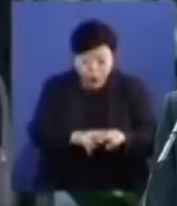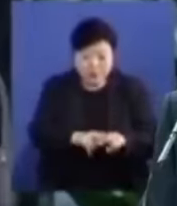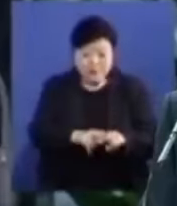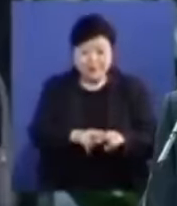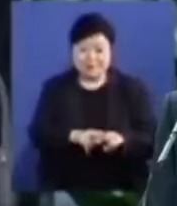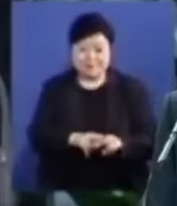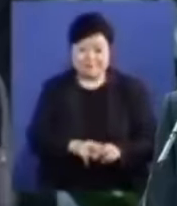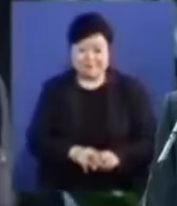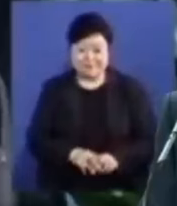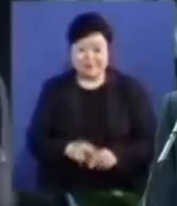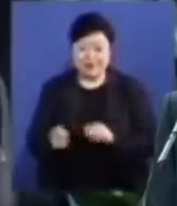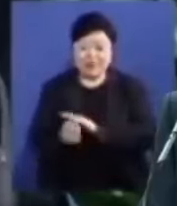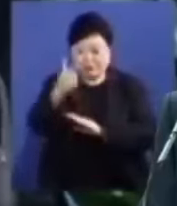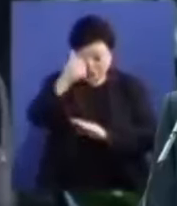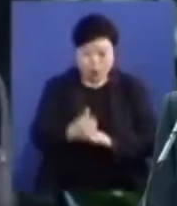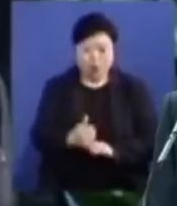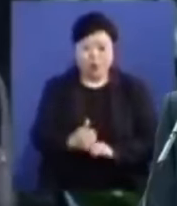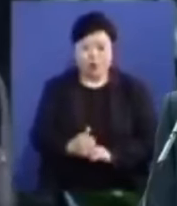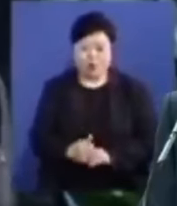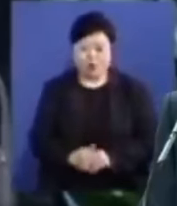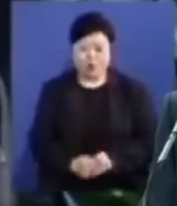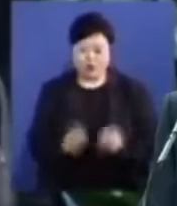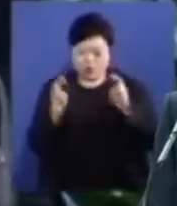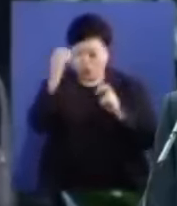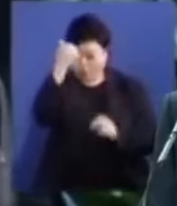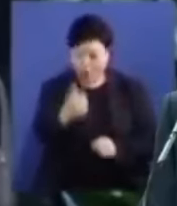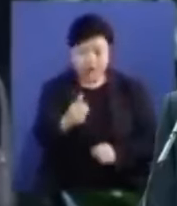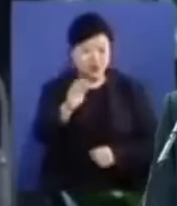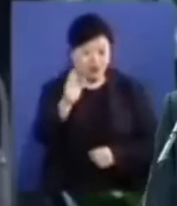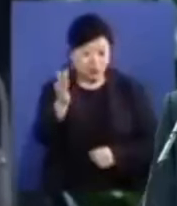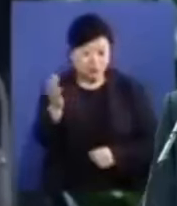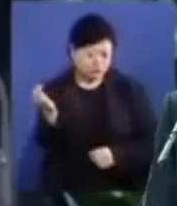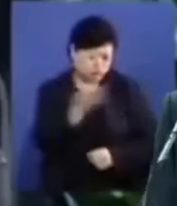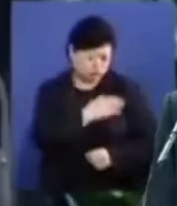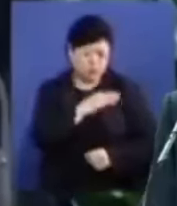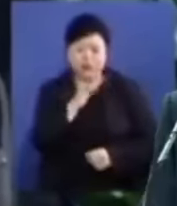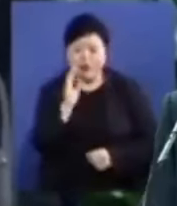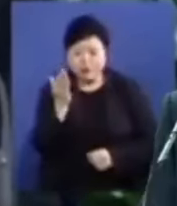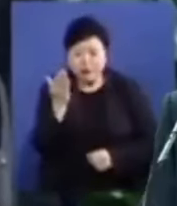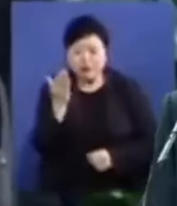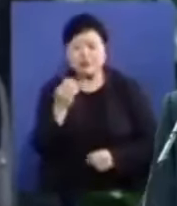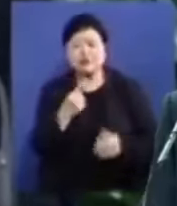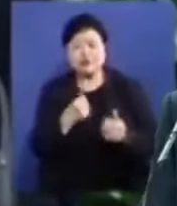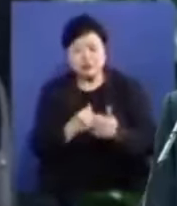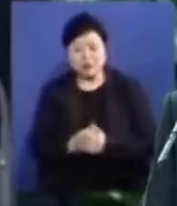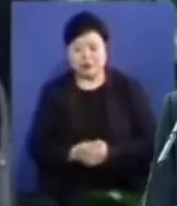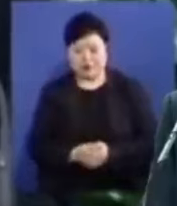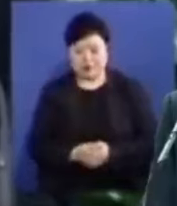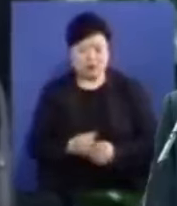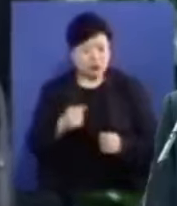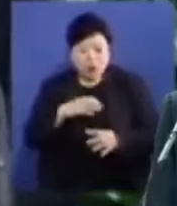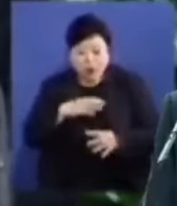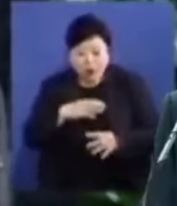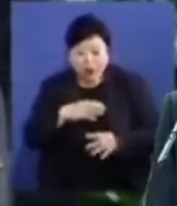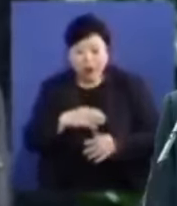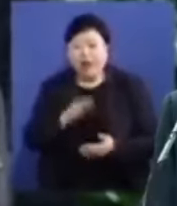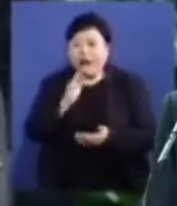오늘날 회사를 수십 개 거느린 회장이 되었다. 입지전적인 인물이다.